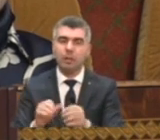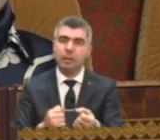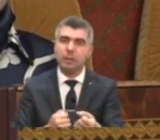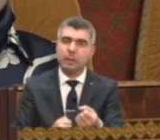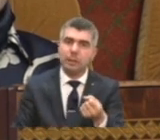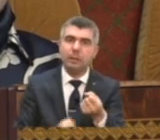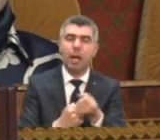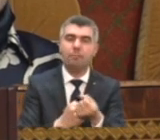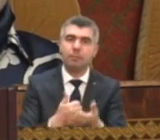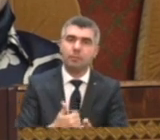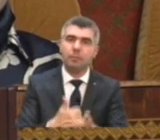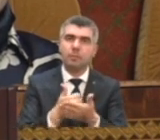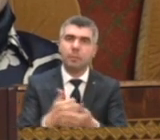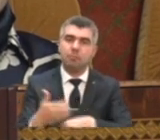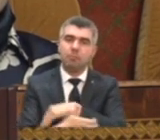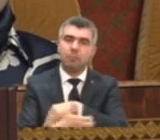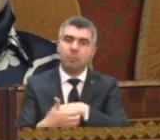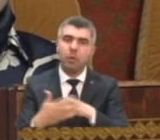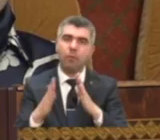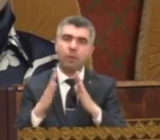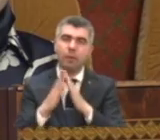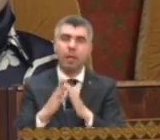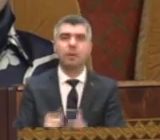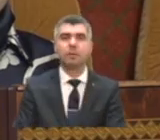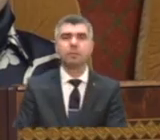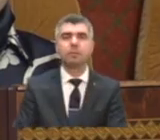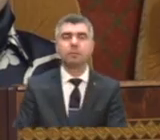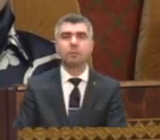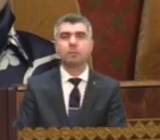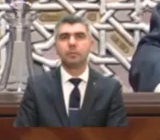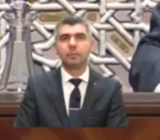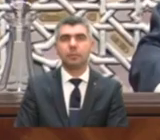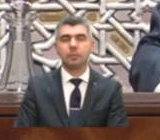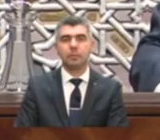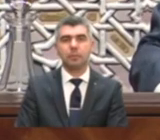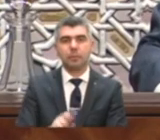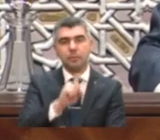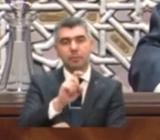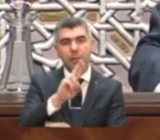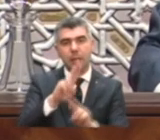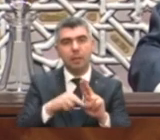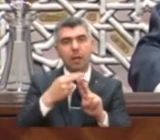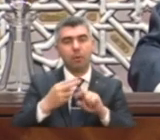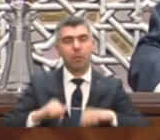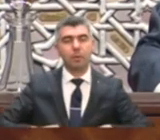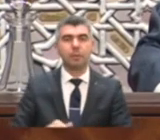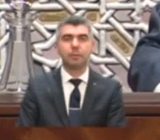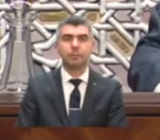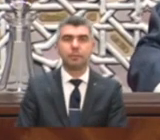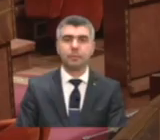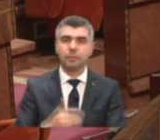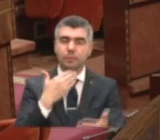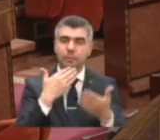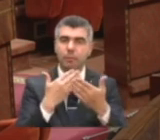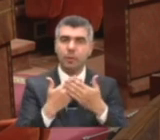الطبقة المتوسطة للحصول على السكن وشكرا. شكرا، كلمة لكم السيدة الوزيرة. شكرا سيد الرئيس،